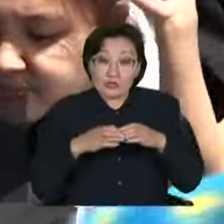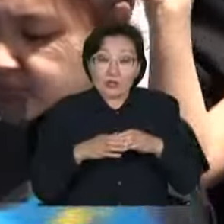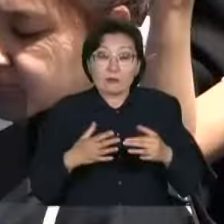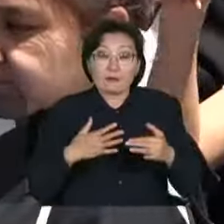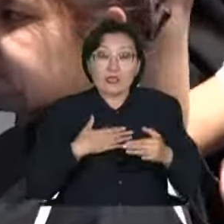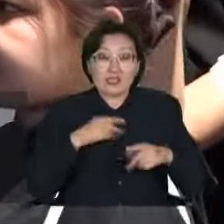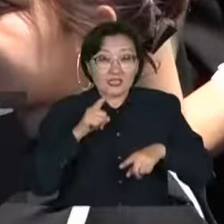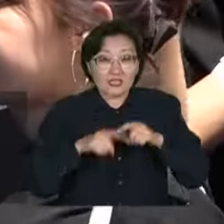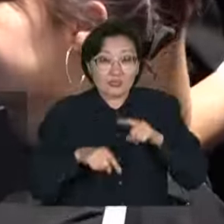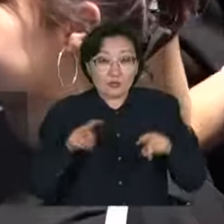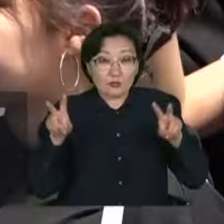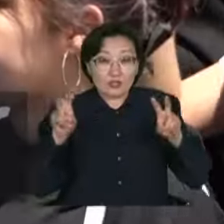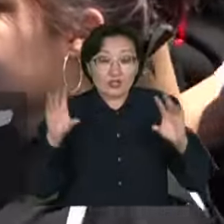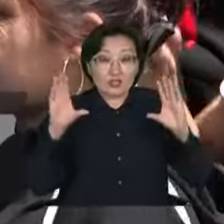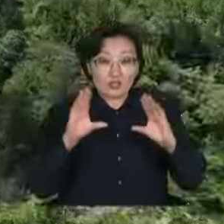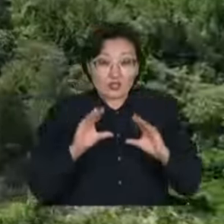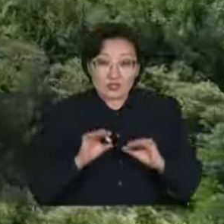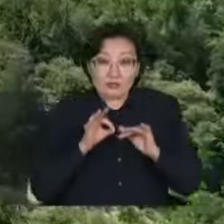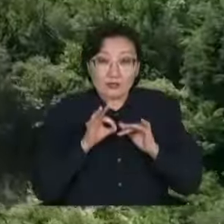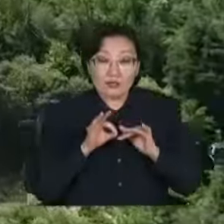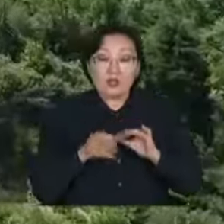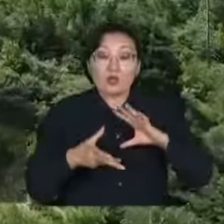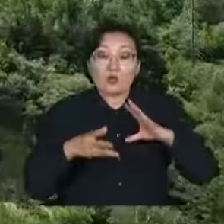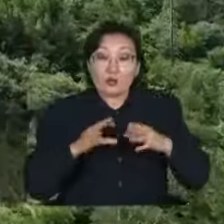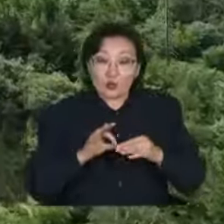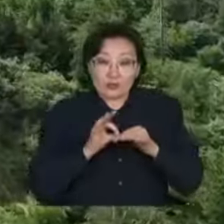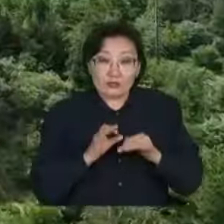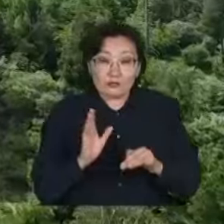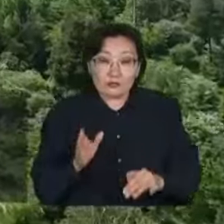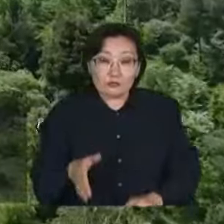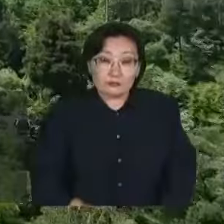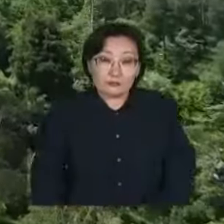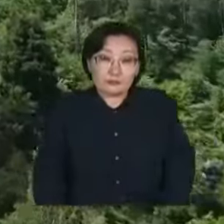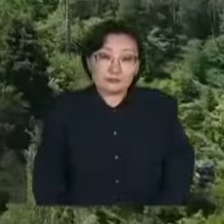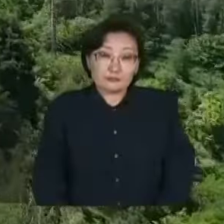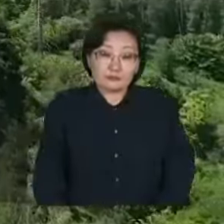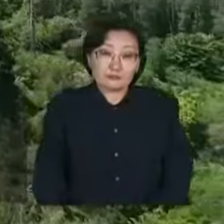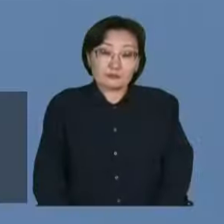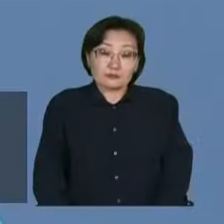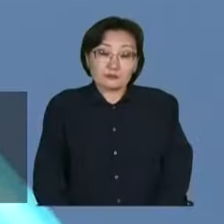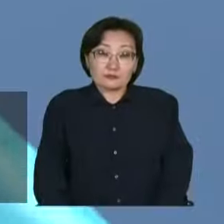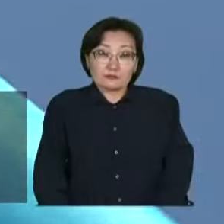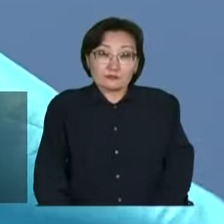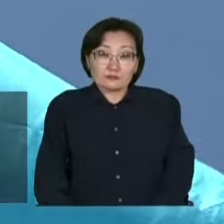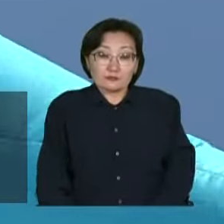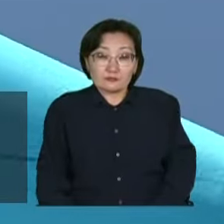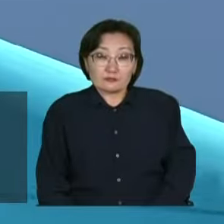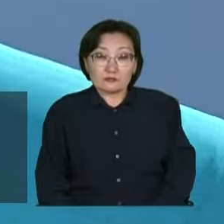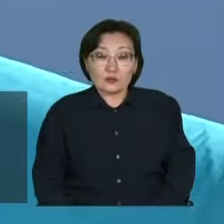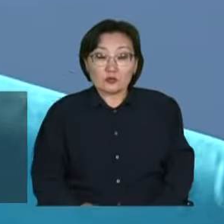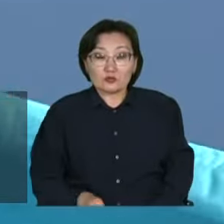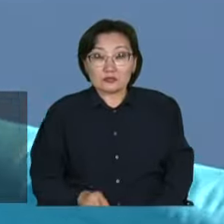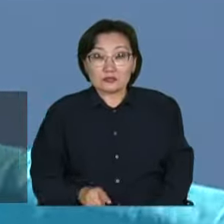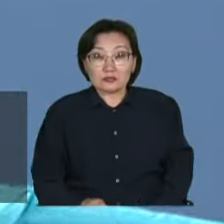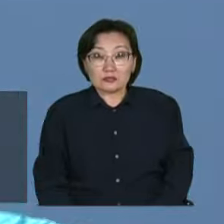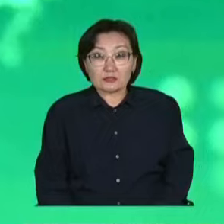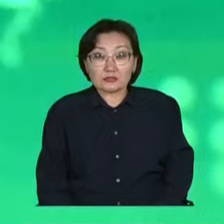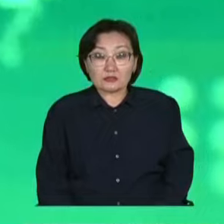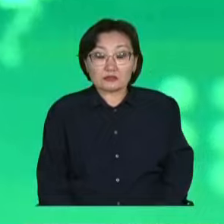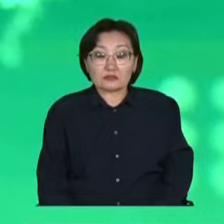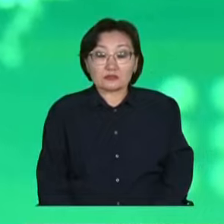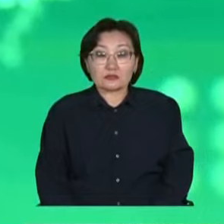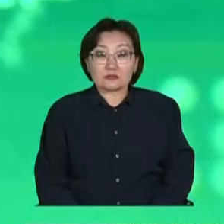«Менің елім» патриоттық кешімен қорытындыланады. Рүстем Айткарым, Рашиддин Якупов, Сағынғали Мұңайтпасов, Алматы телеарнасы.